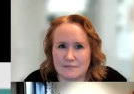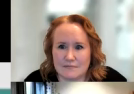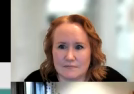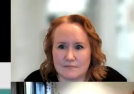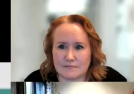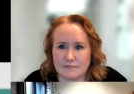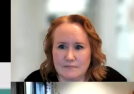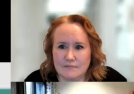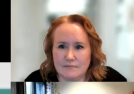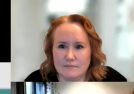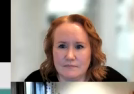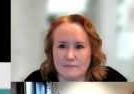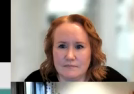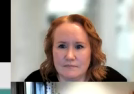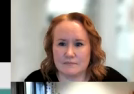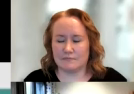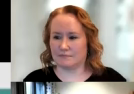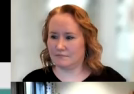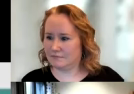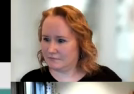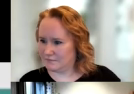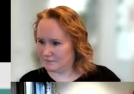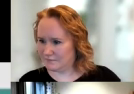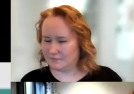Nei, det skal den ikke.